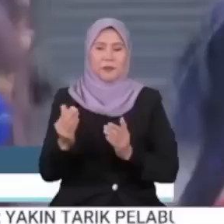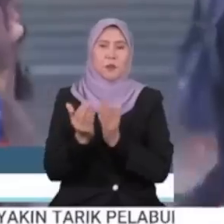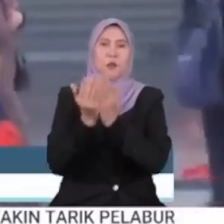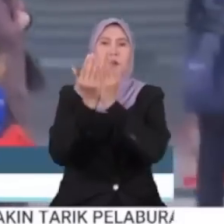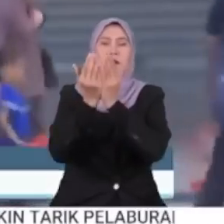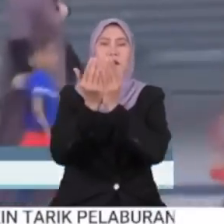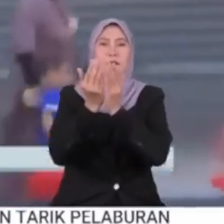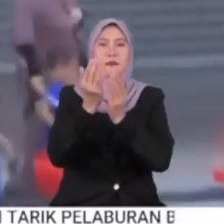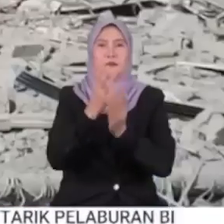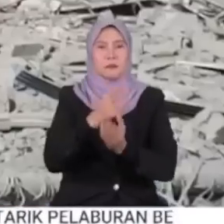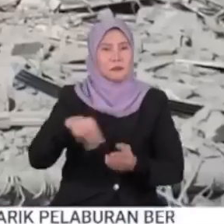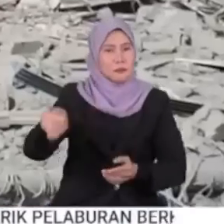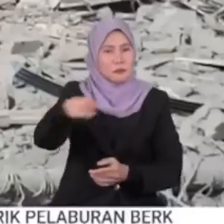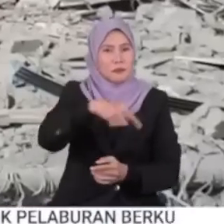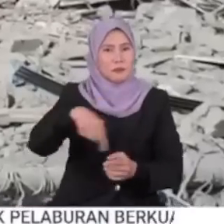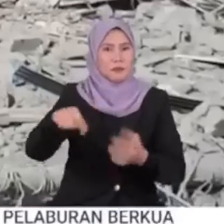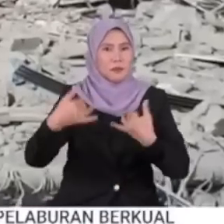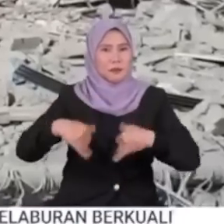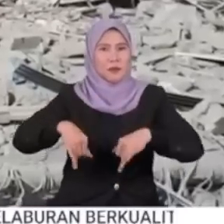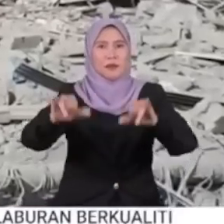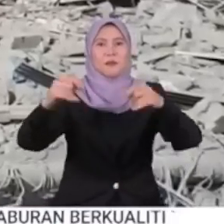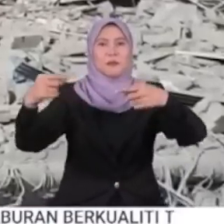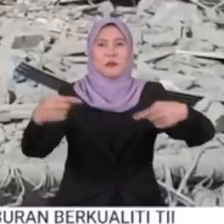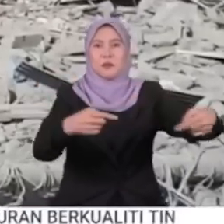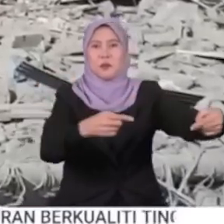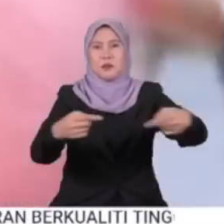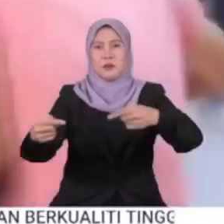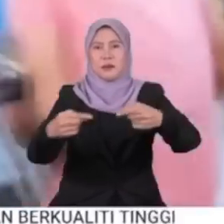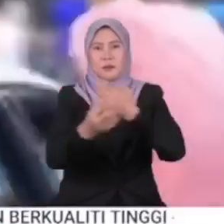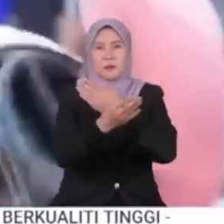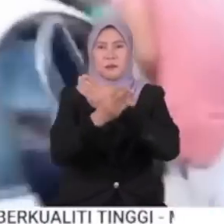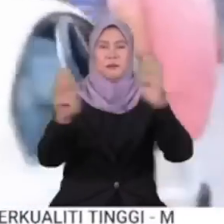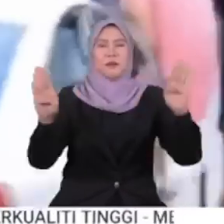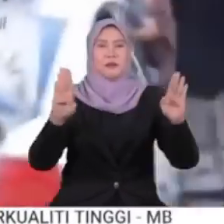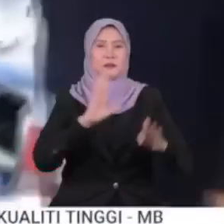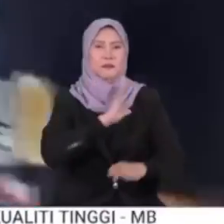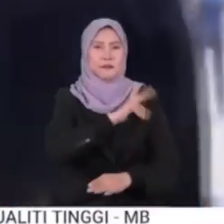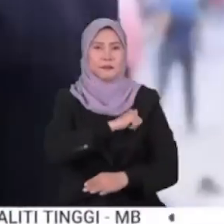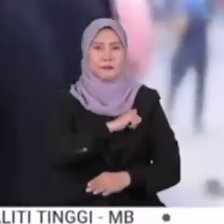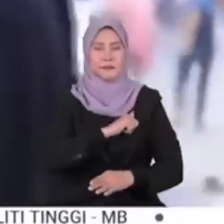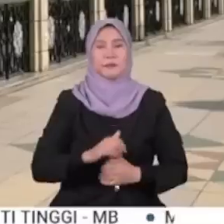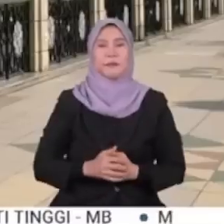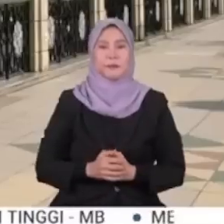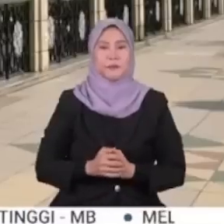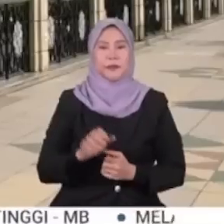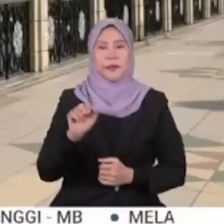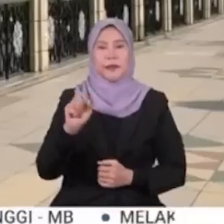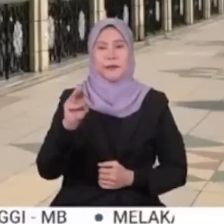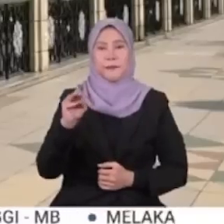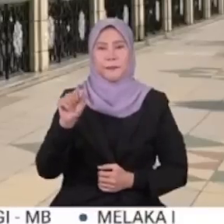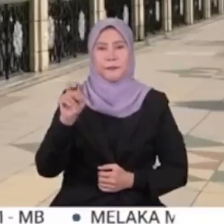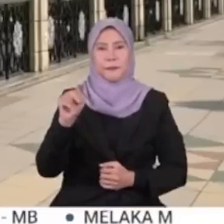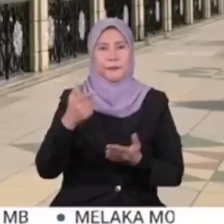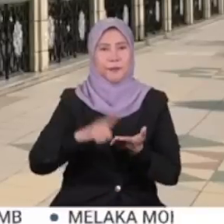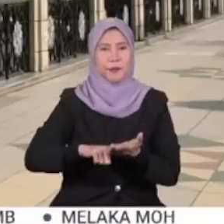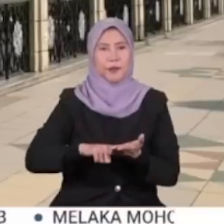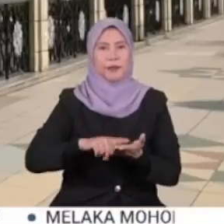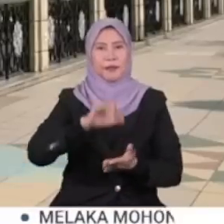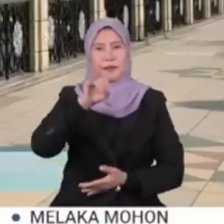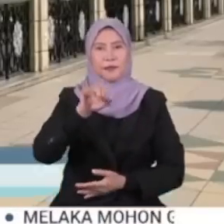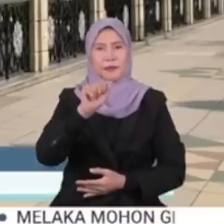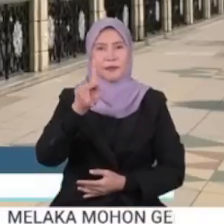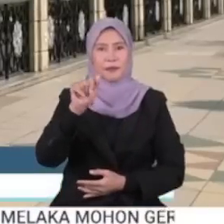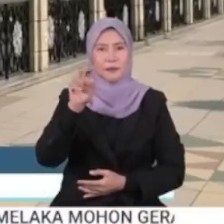mengiringi hayunan langkah mereka yang sedang berjuang membebaskan tanah tumpah darah mereka. Amin Fauzi, laporan JAKIM